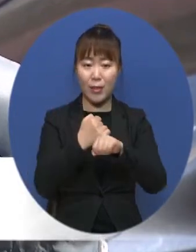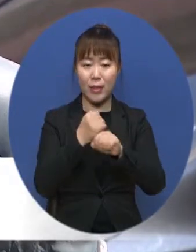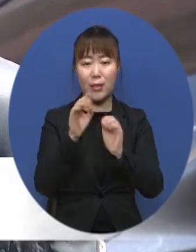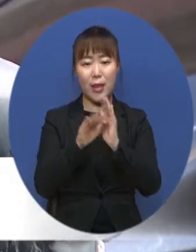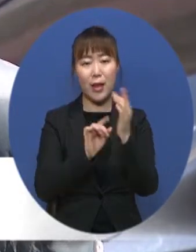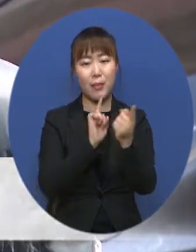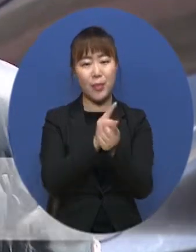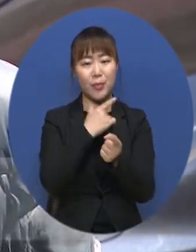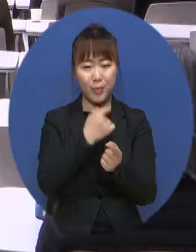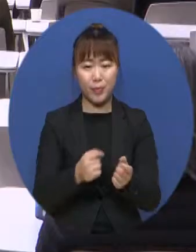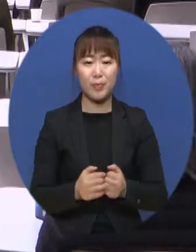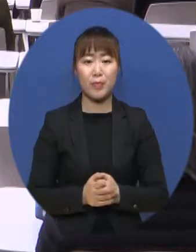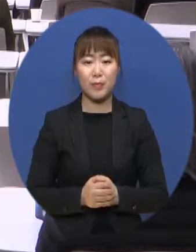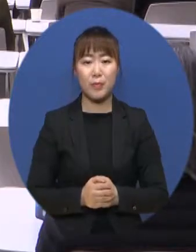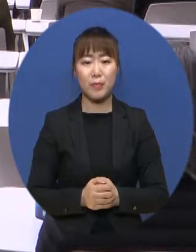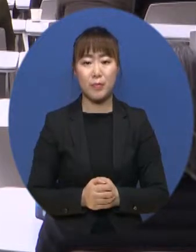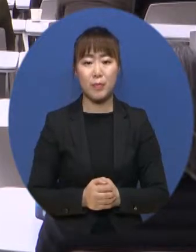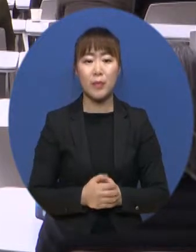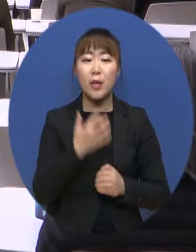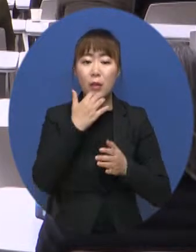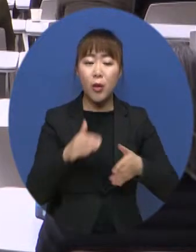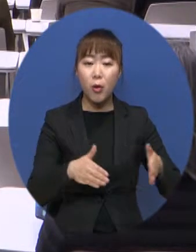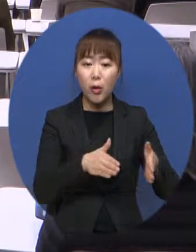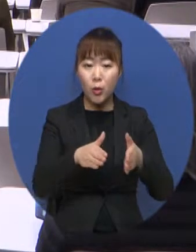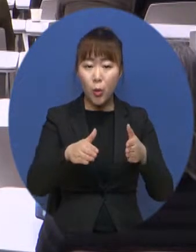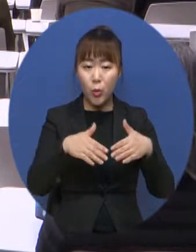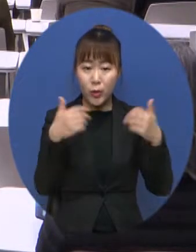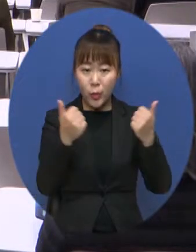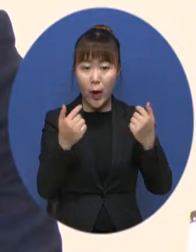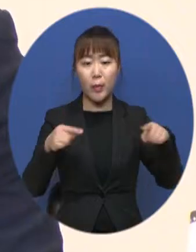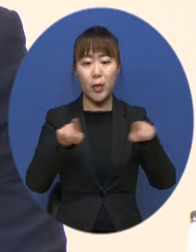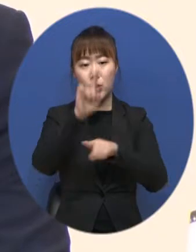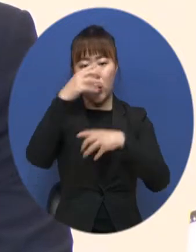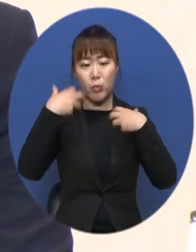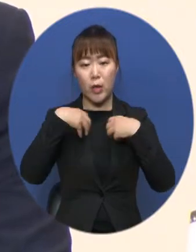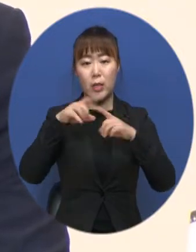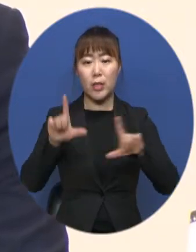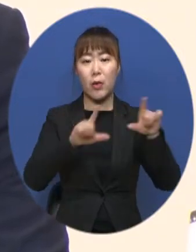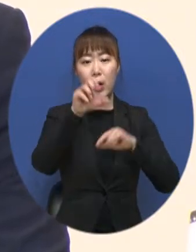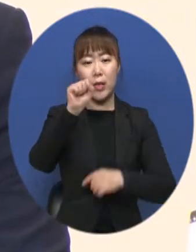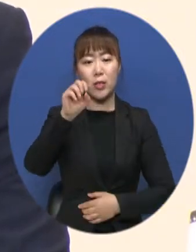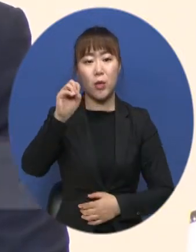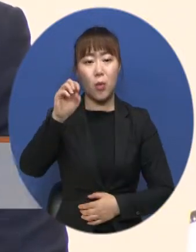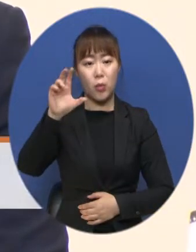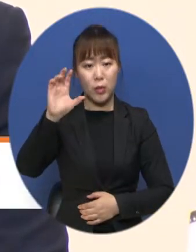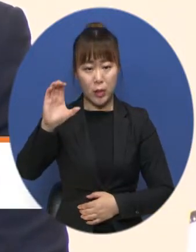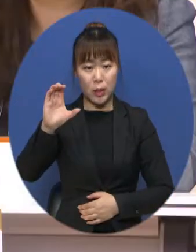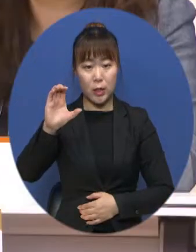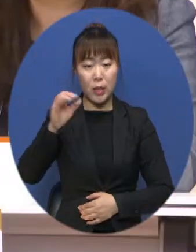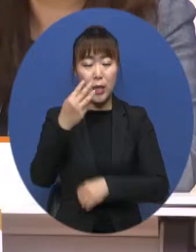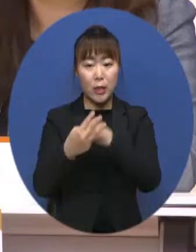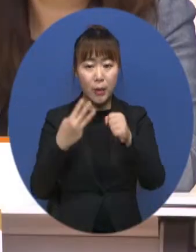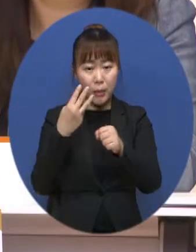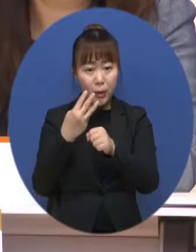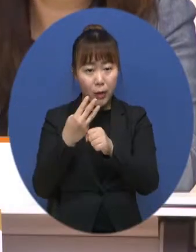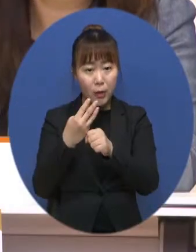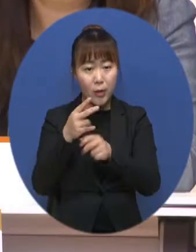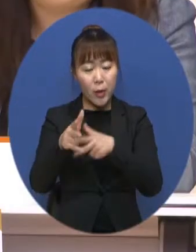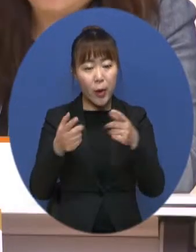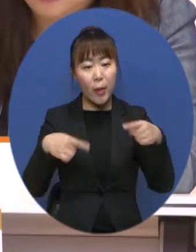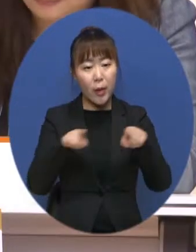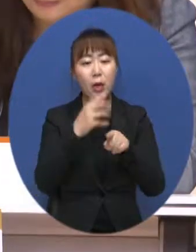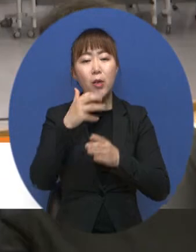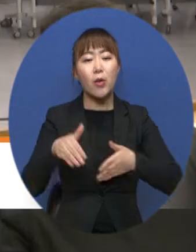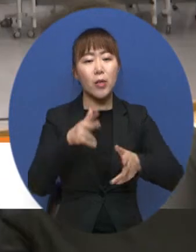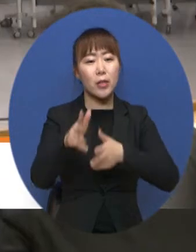시기가 왔으면 좋겠습니다. 경기도는 도의회와 함께 정부의 생활 SOC 3개년 계획에 맞춰 경기도 사업의 추진